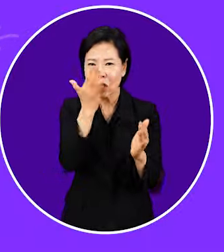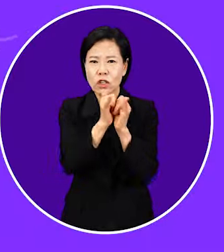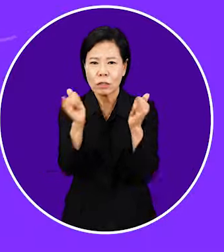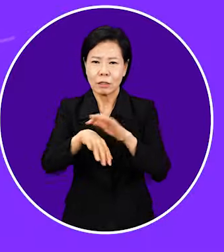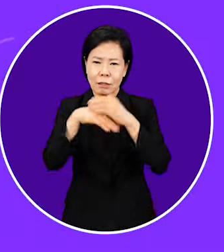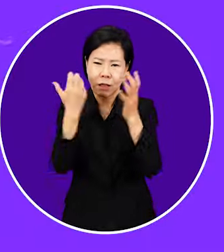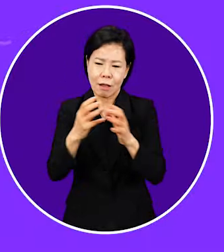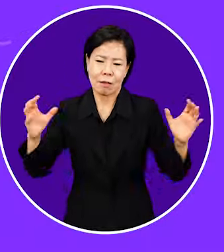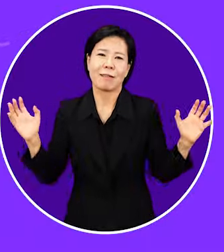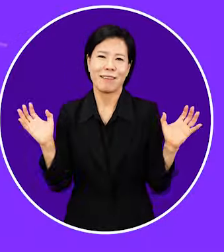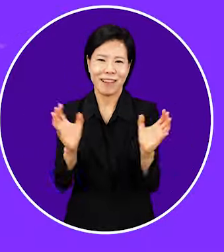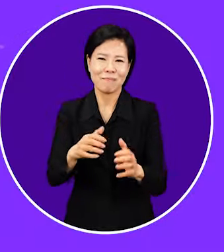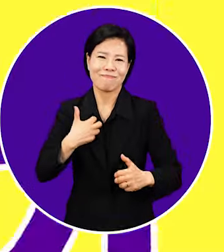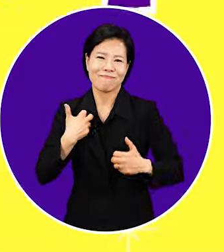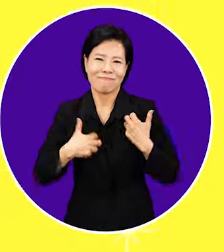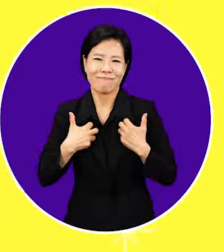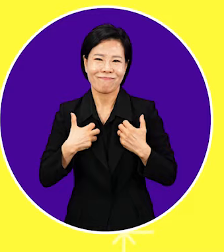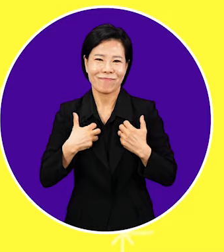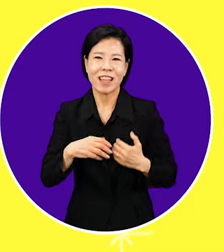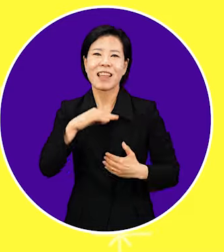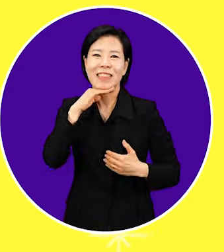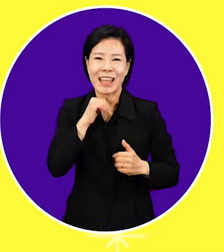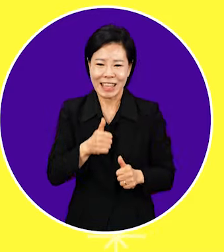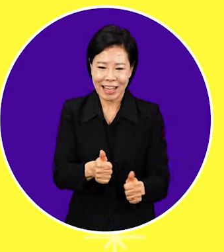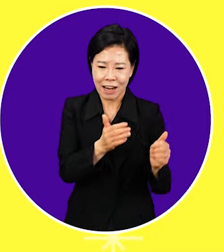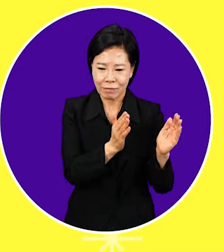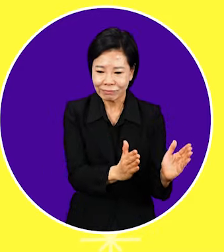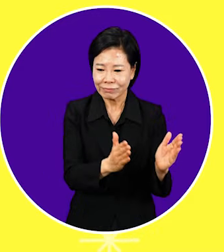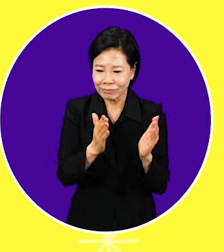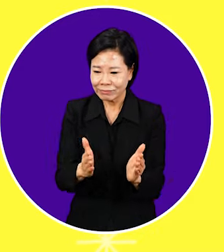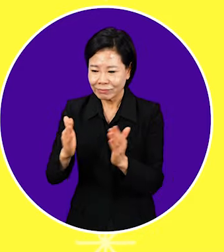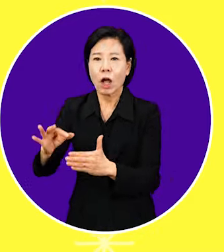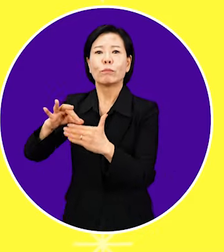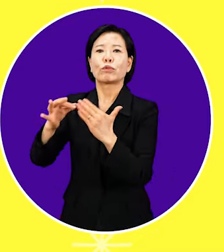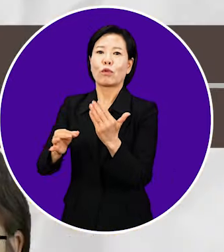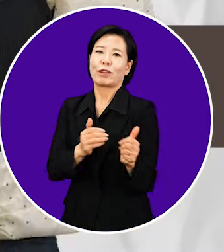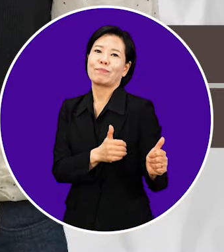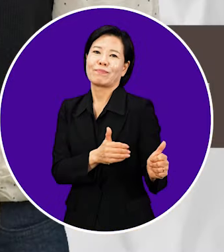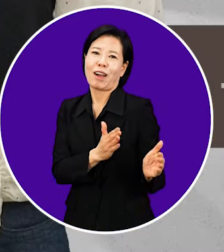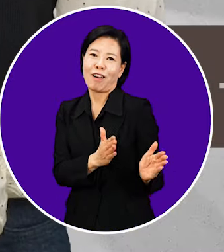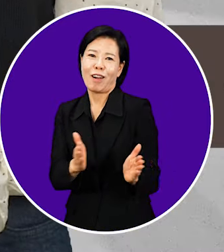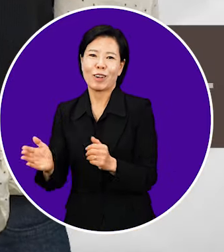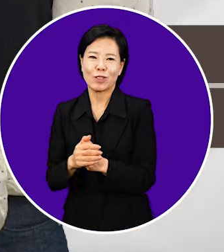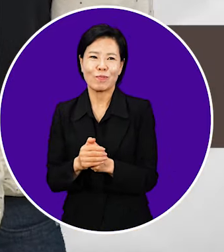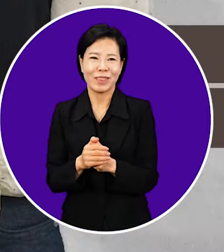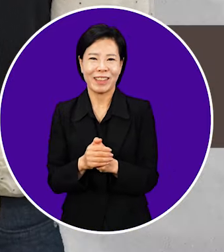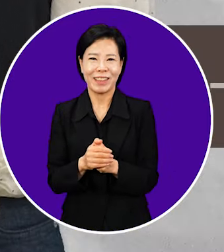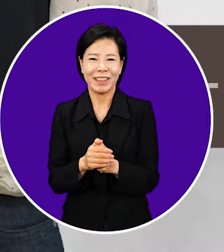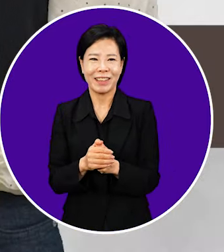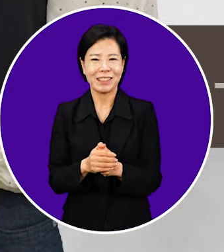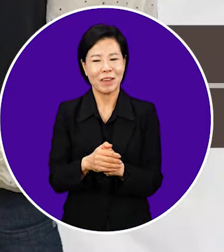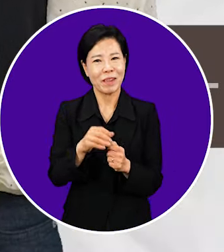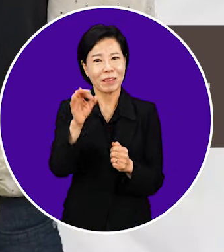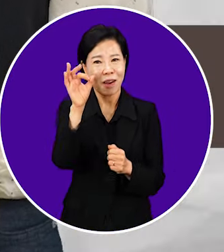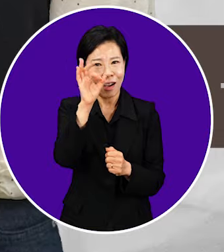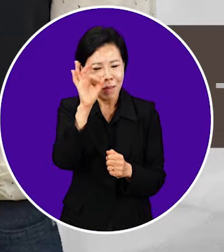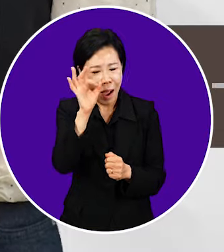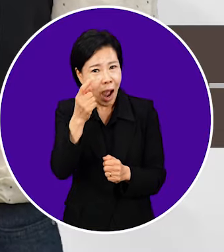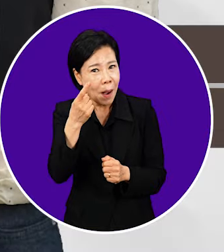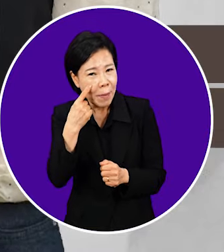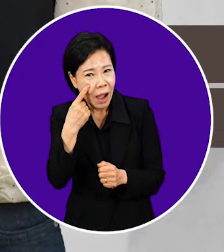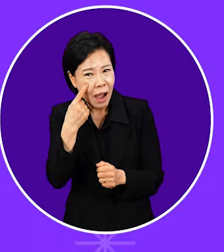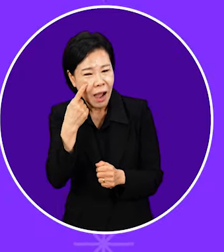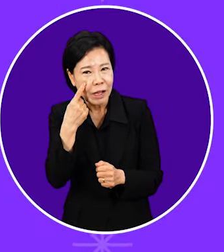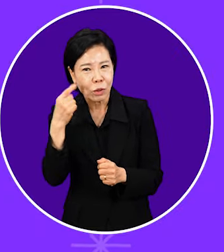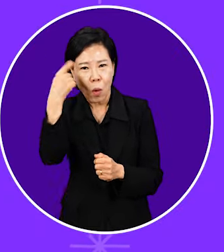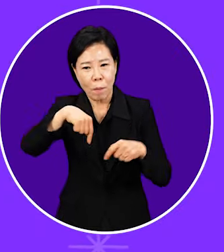많은 청년들이 즐길 수 있도록 생일주기별로 프로그램을 준비했어요. 우선 구직을 준비하는 탐색기 청년들을